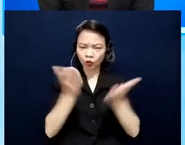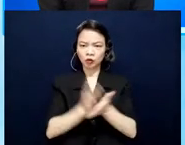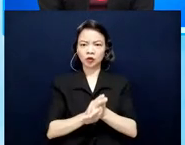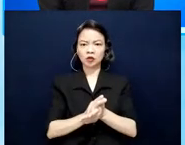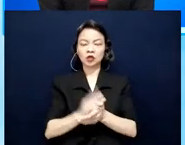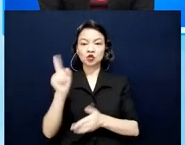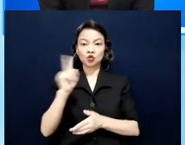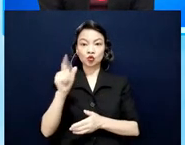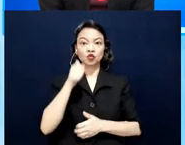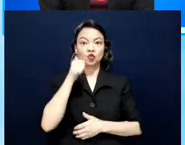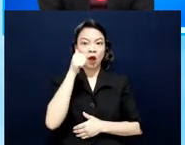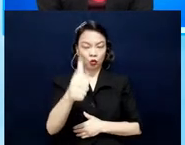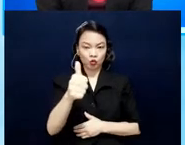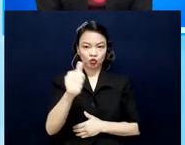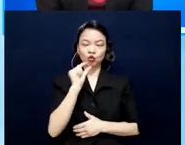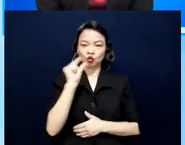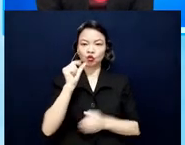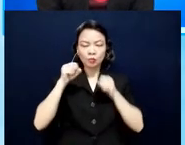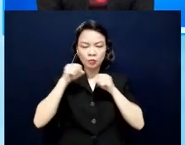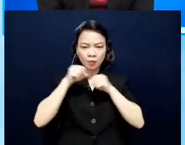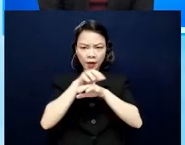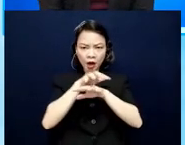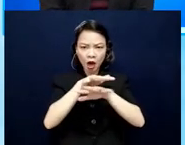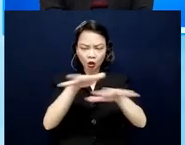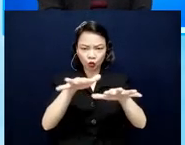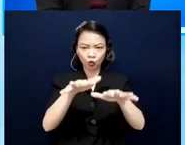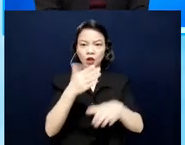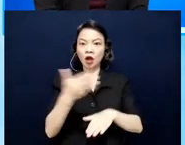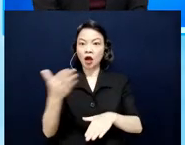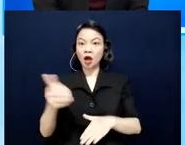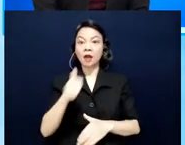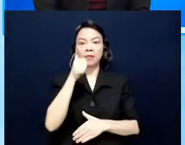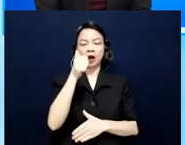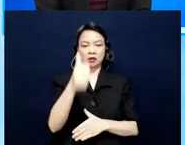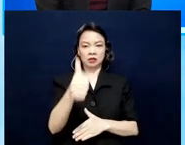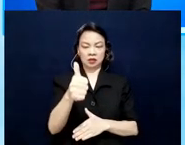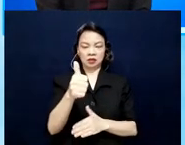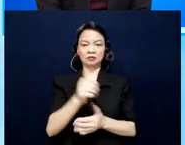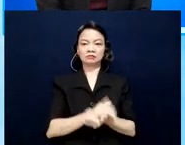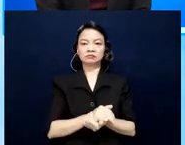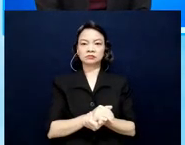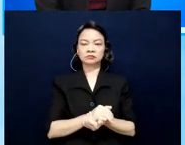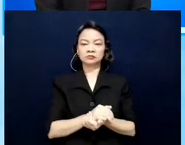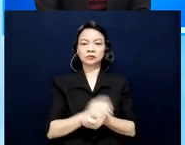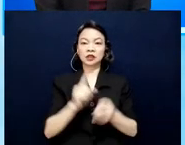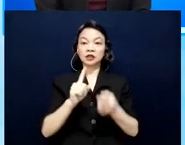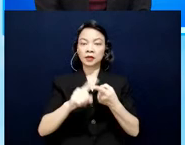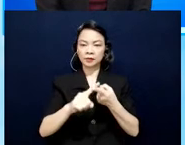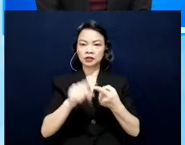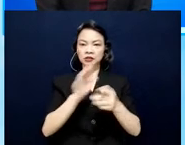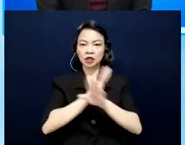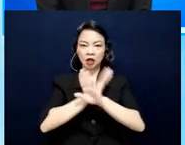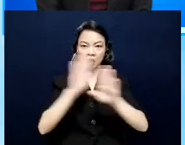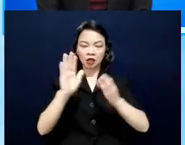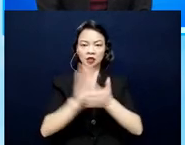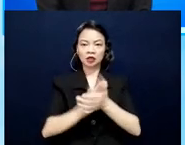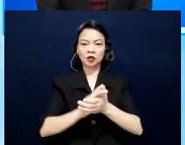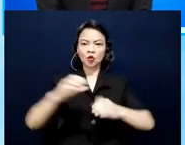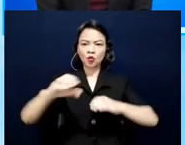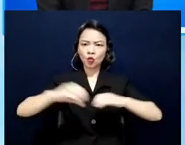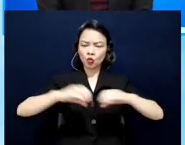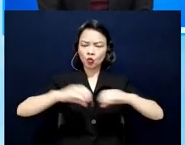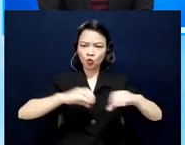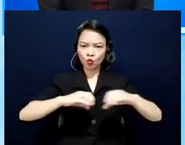untuk mempengaruhi hal yang baik nih bagi kita teman-temannya untuk tidak melakukan perilaku